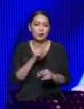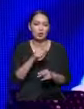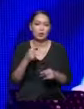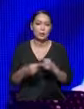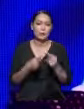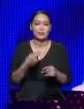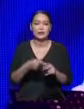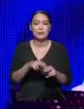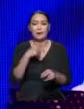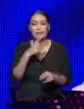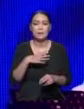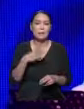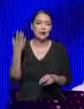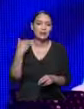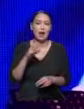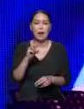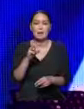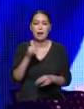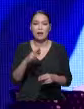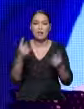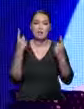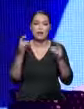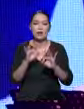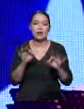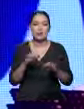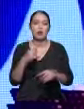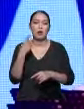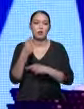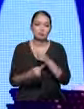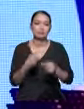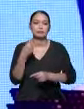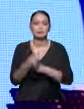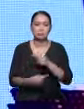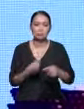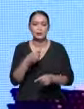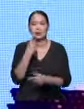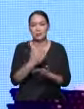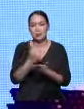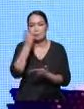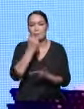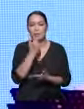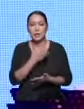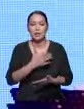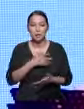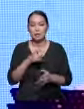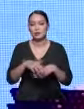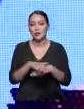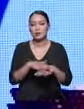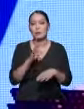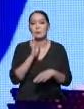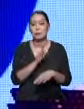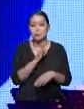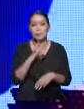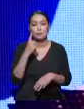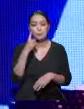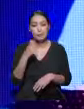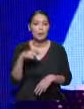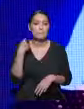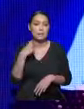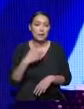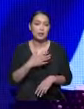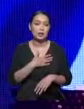говорил великий Абай, передавались из поколения в поколение, благодаря нашим матерям, отмечает президент